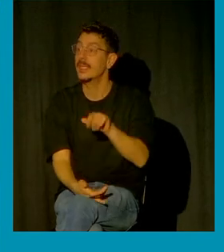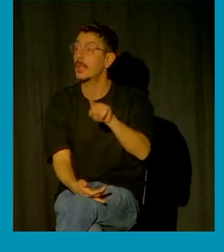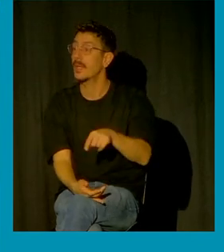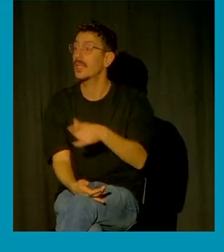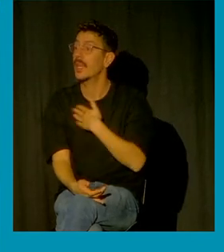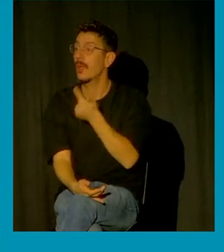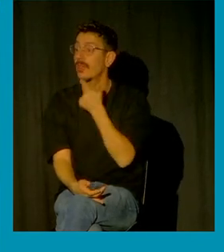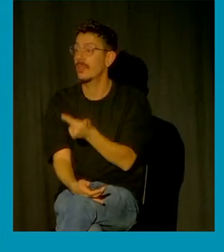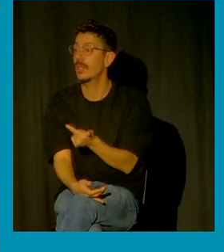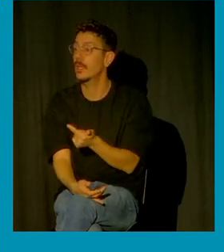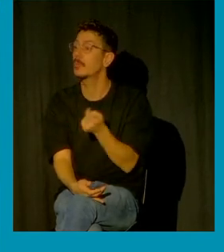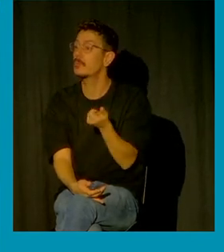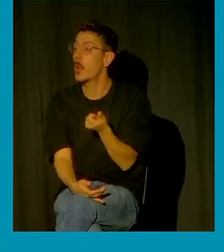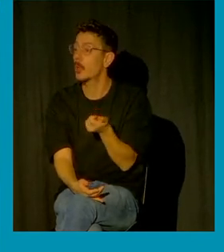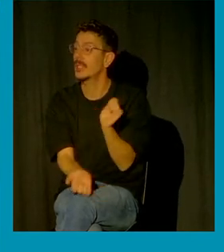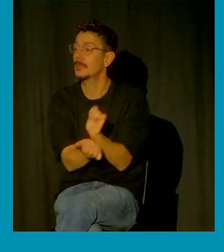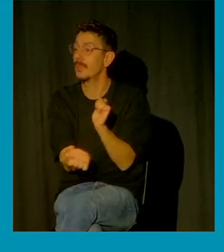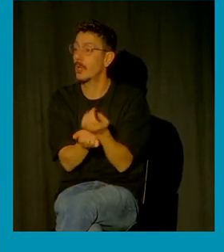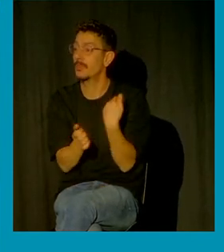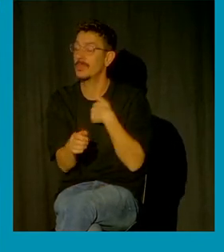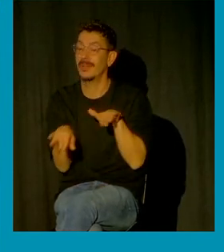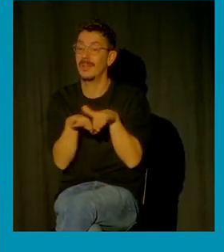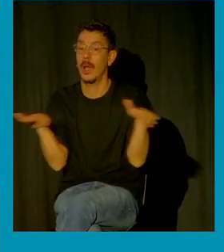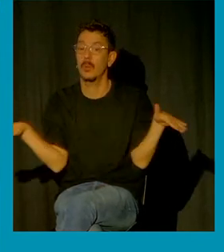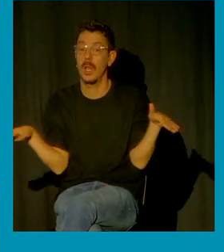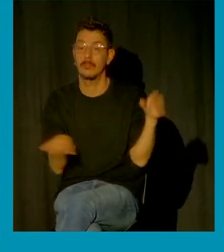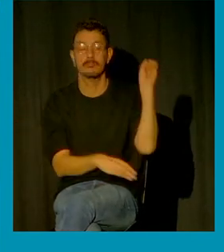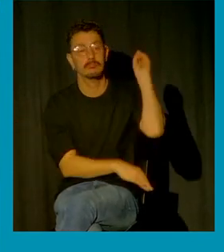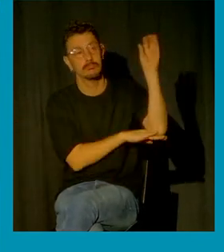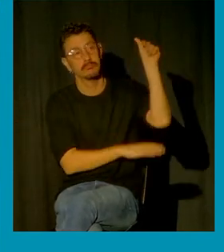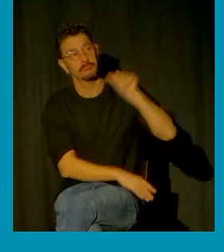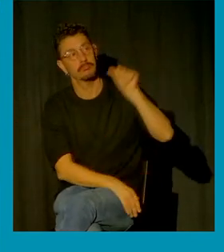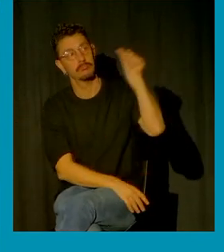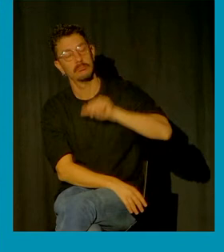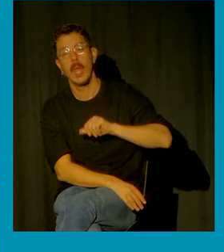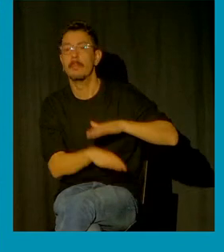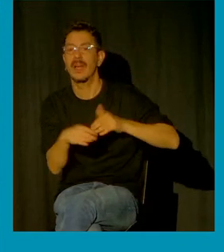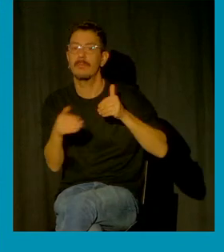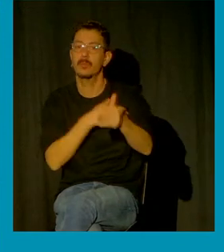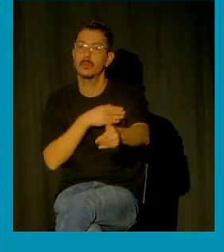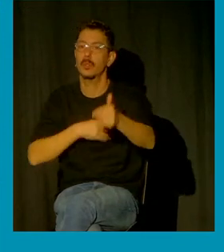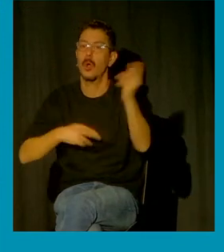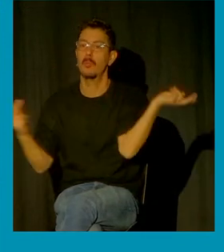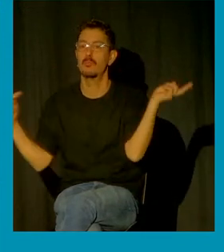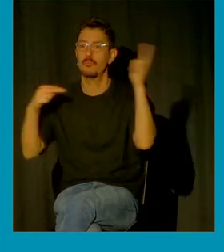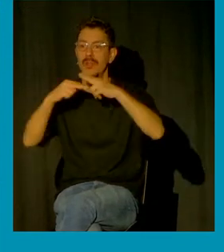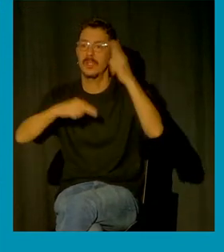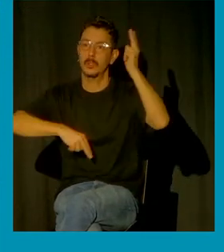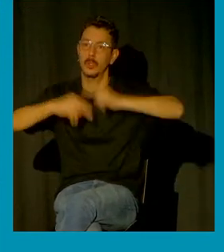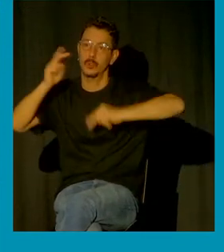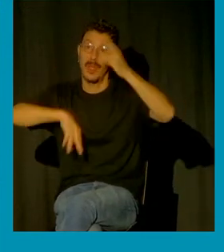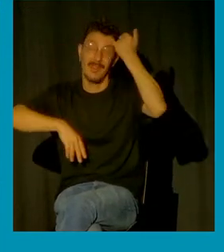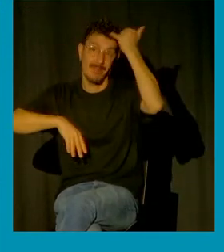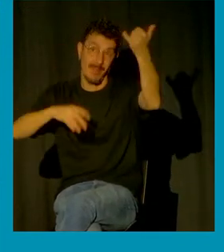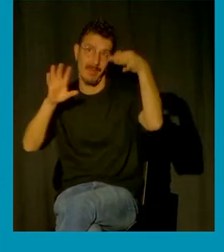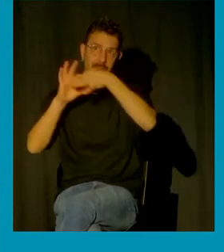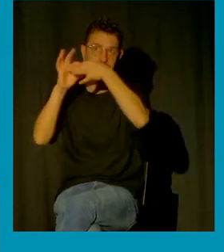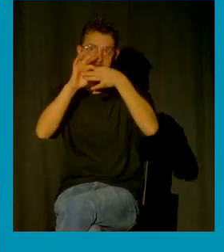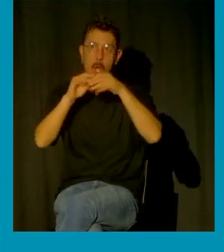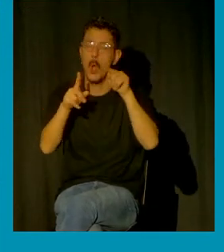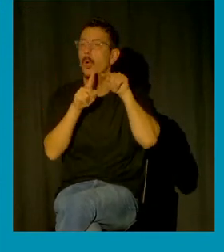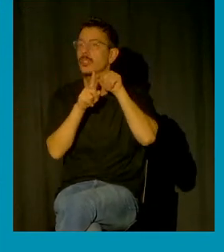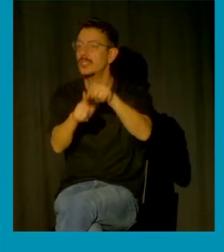espero que hagi servit aquesta taula per construir ponts idees aquestes objectius